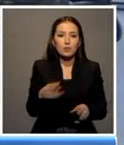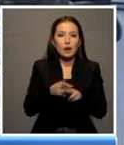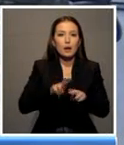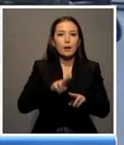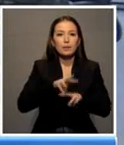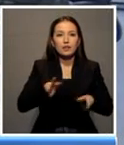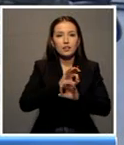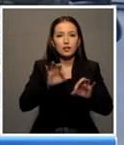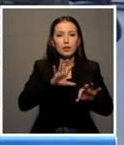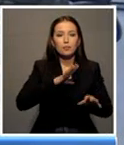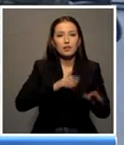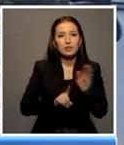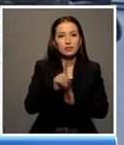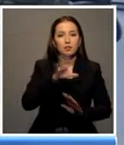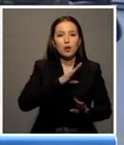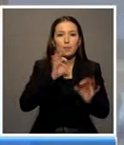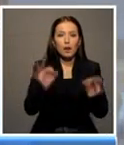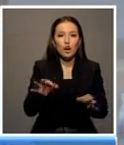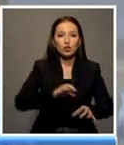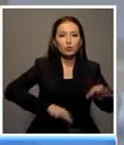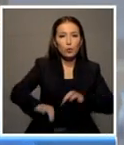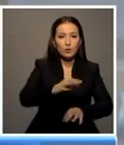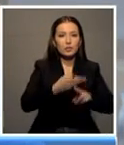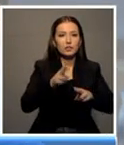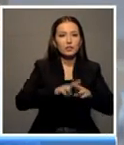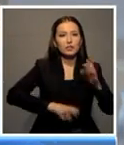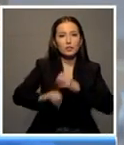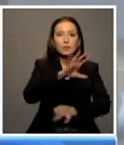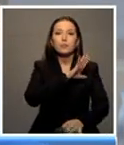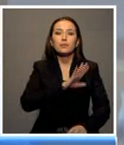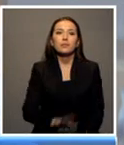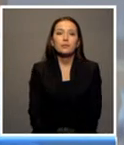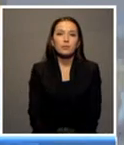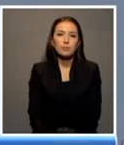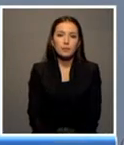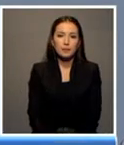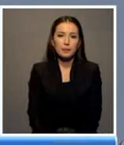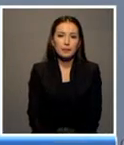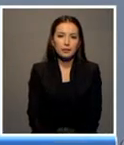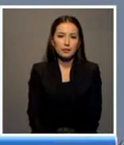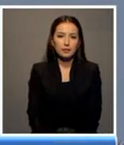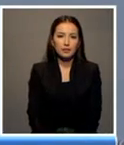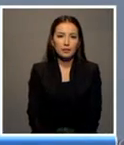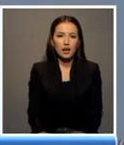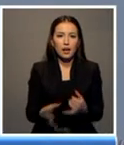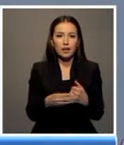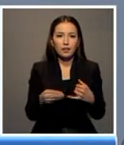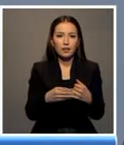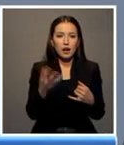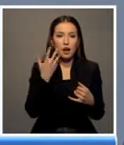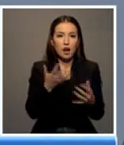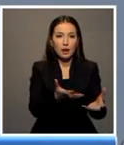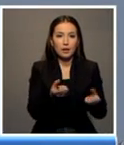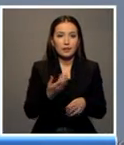өңірде бастау сынамалы бизнес жобасын сәтті іске асыра бастағанын айтты. Мына ауылды жерлерде кредитті берген